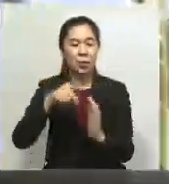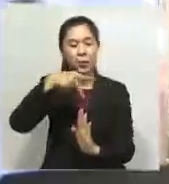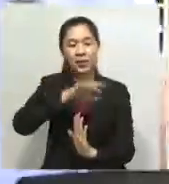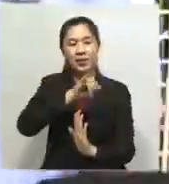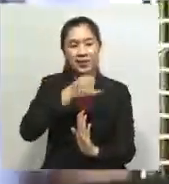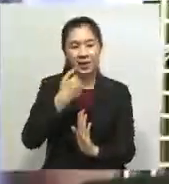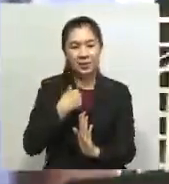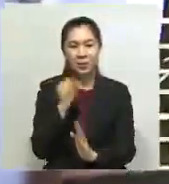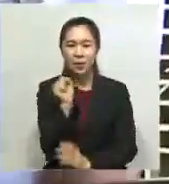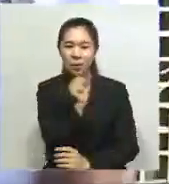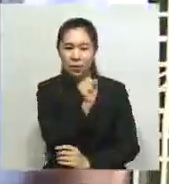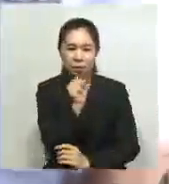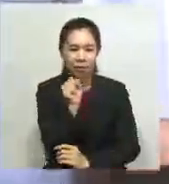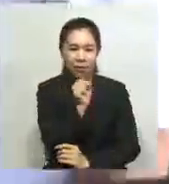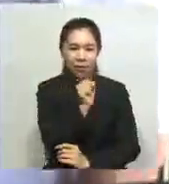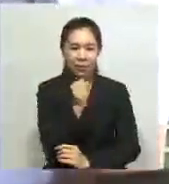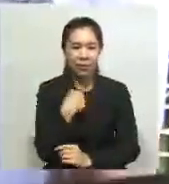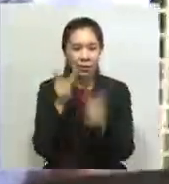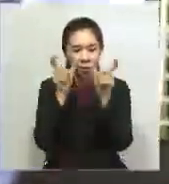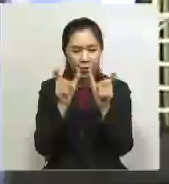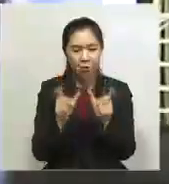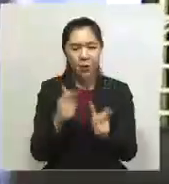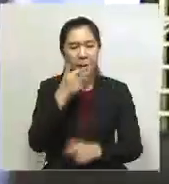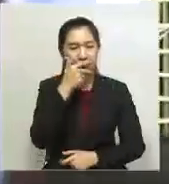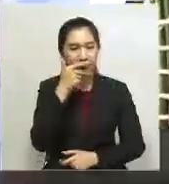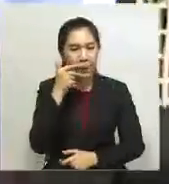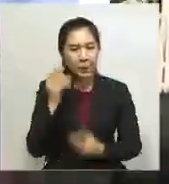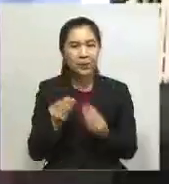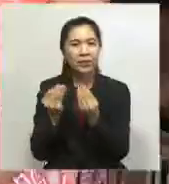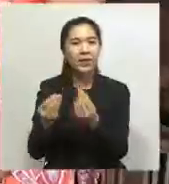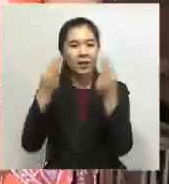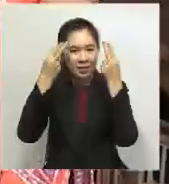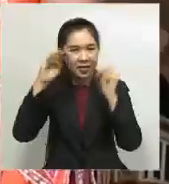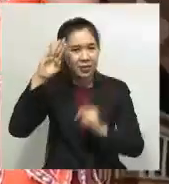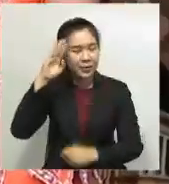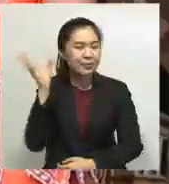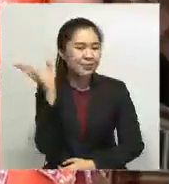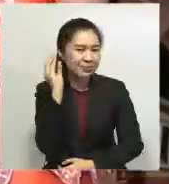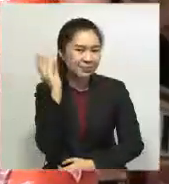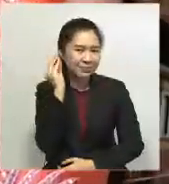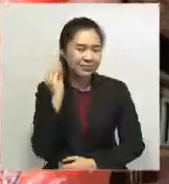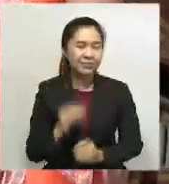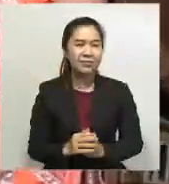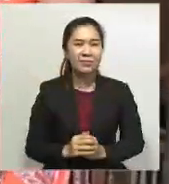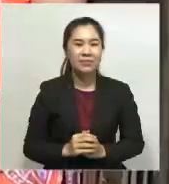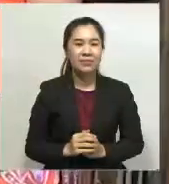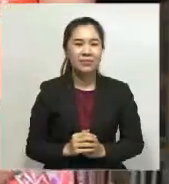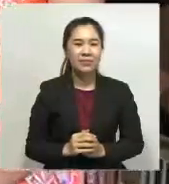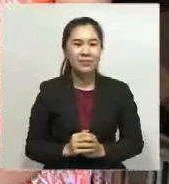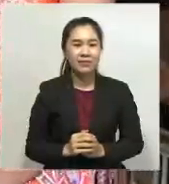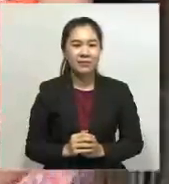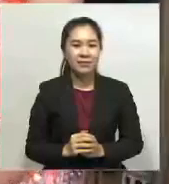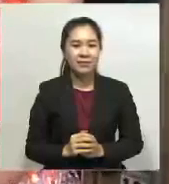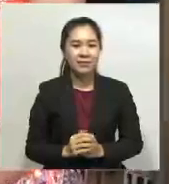พิจิตรมาขับร้องลิเกด้วยความไพเราะให้กับนายกรัฐมนตรีได้รับฟังด้วยค่ะนอกจาก